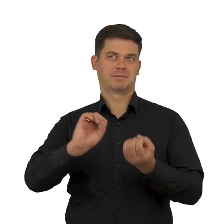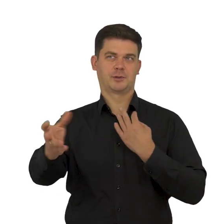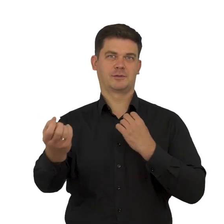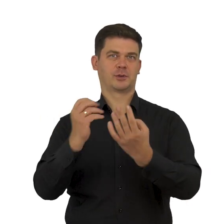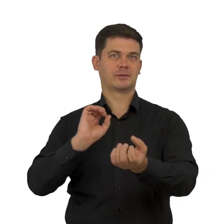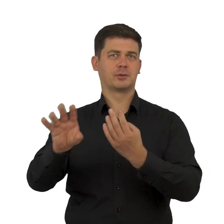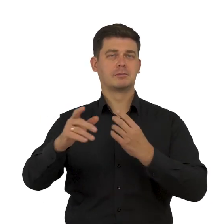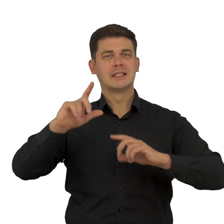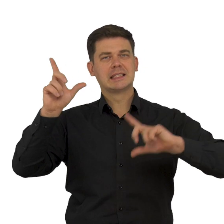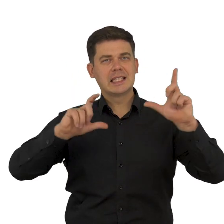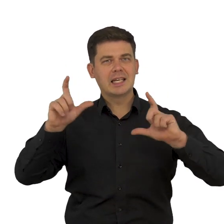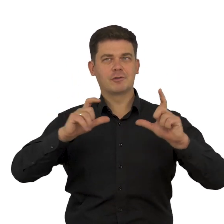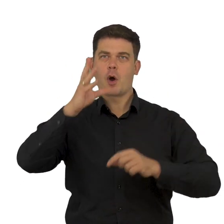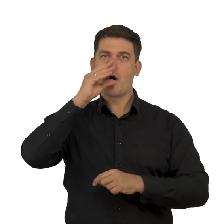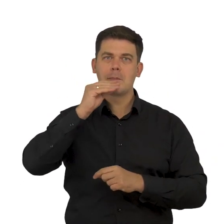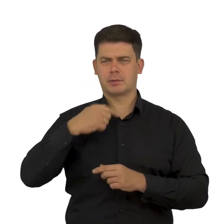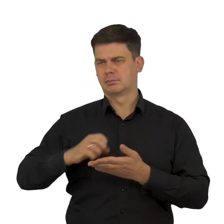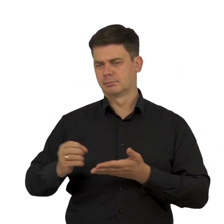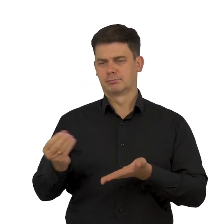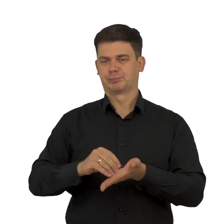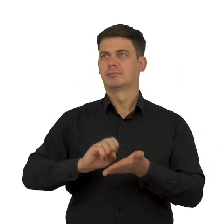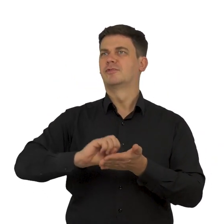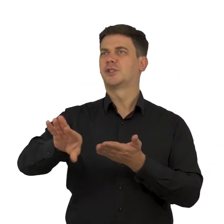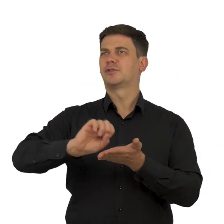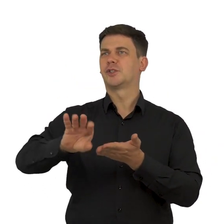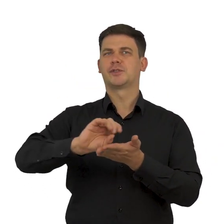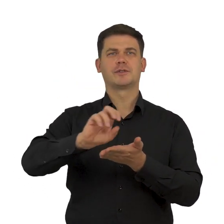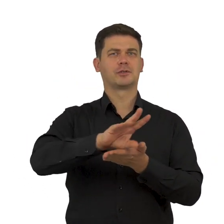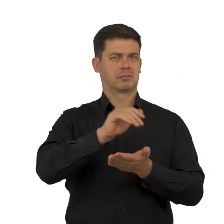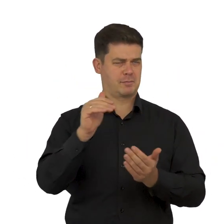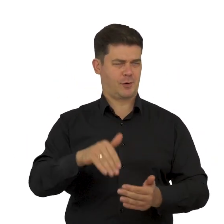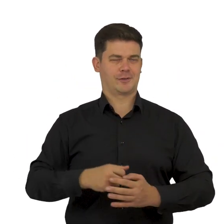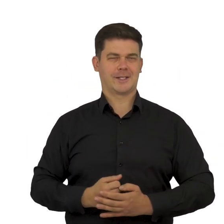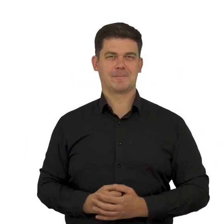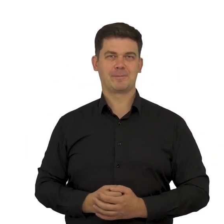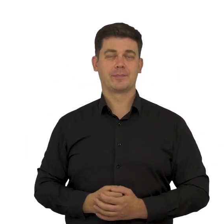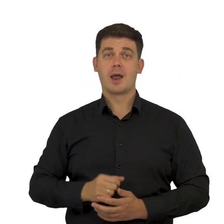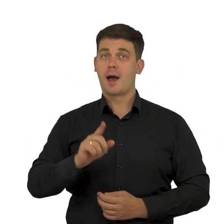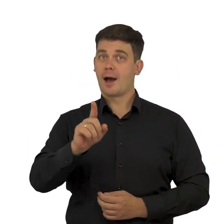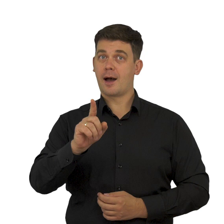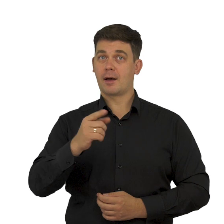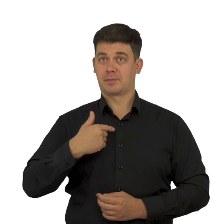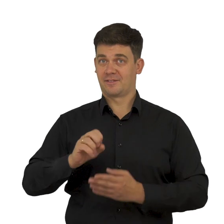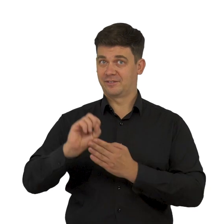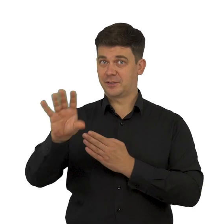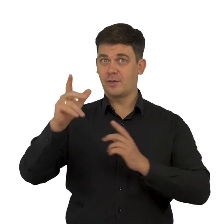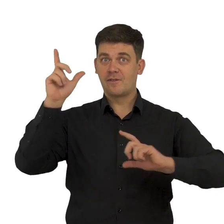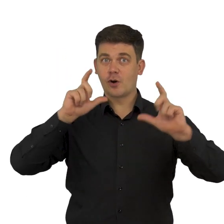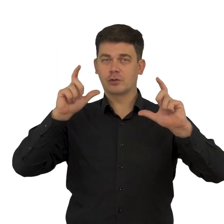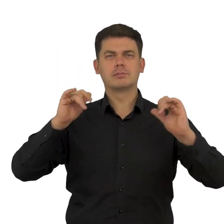Możemy też przesyłać zdjęcia i obrazki zapisane w telefonie, którymi chcemy się podzielić z innymi. Aby je